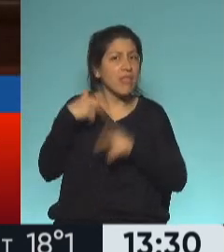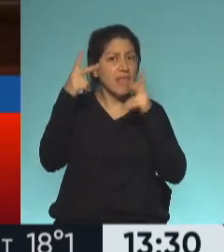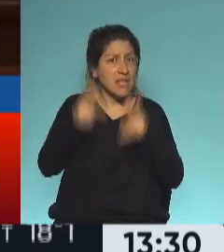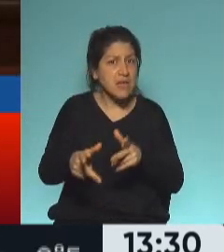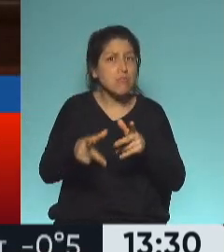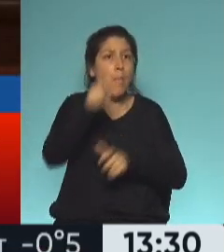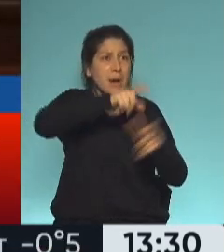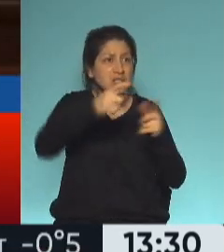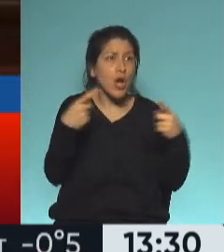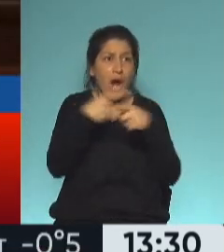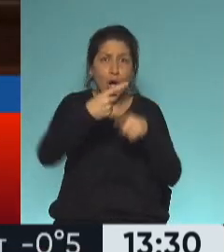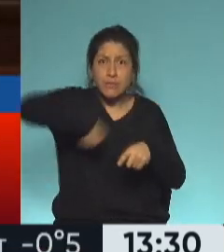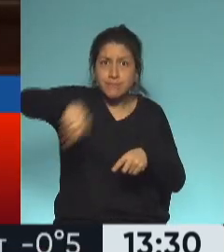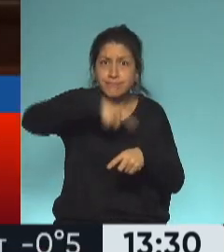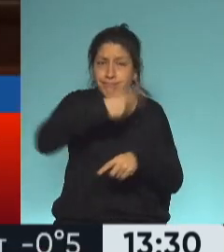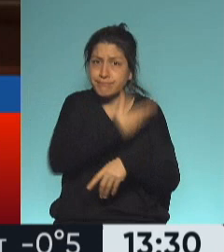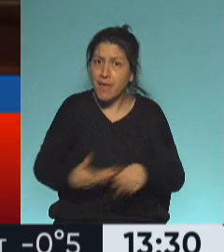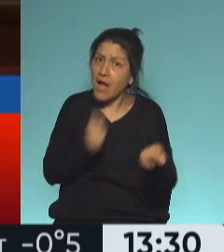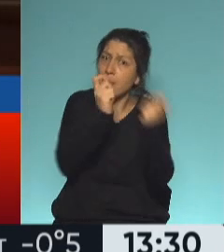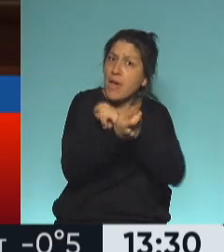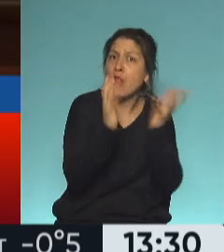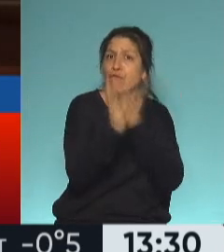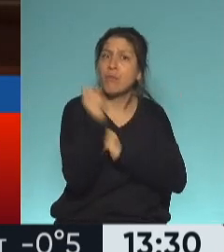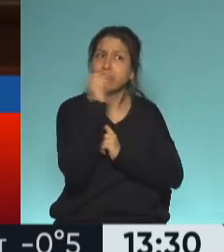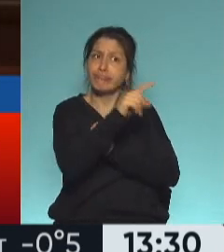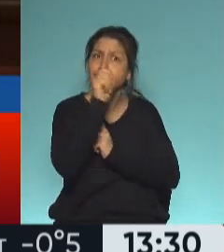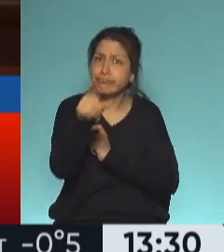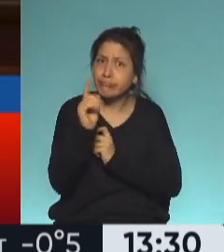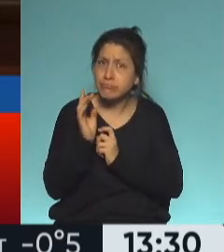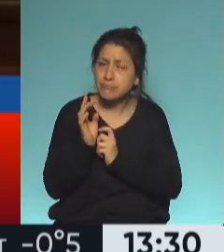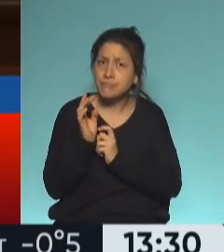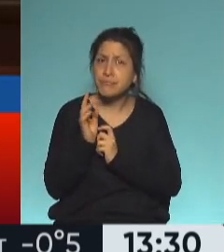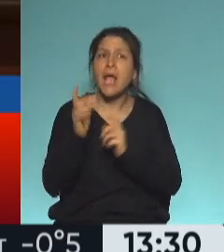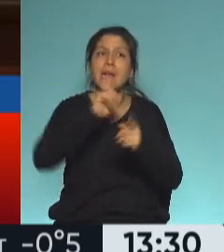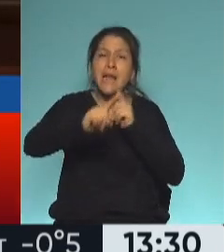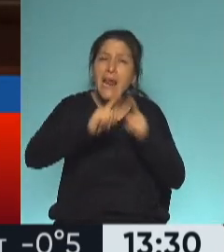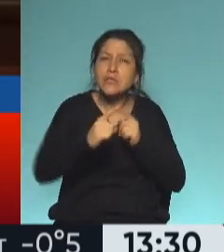извне, да и внутри страны, изменили